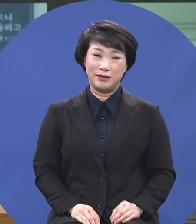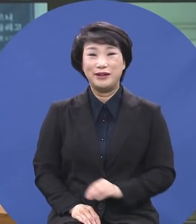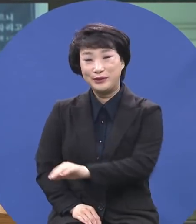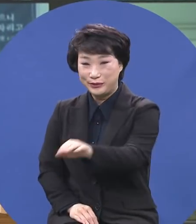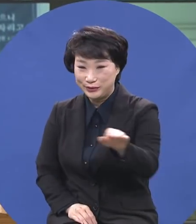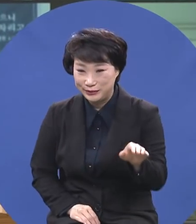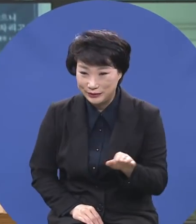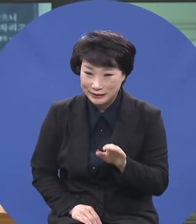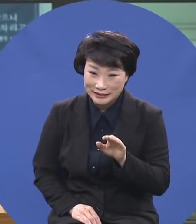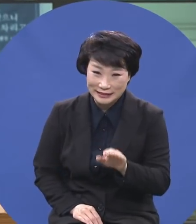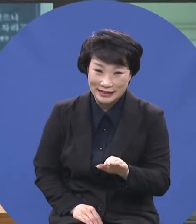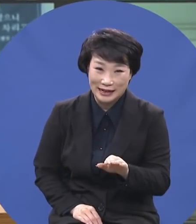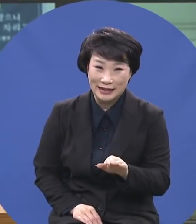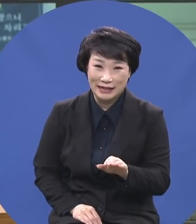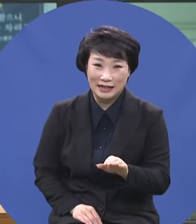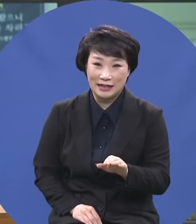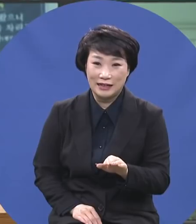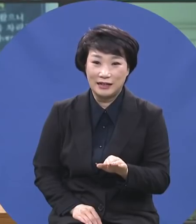우리는요